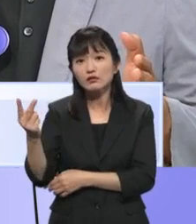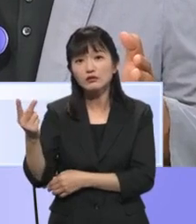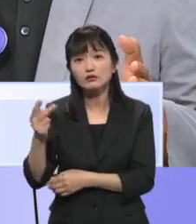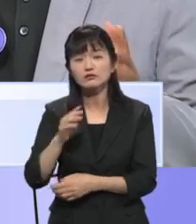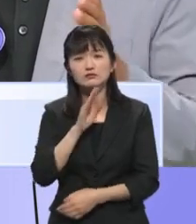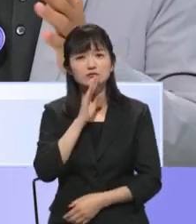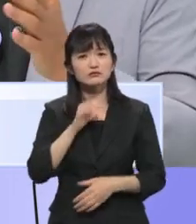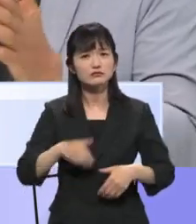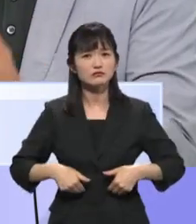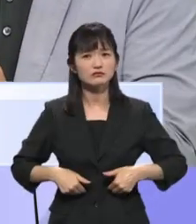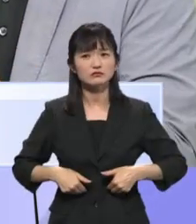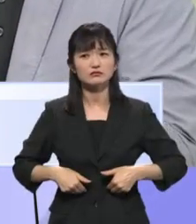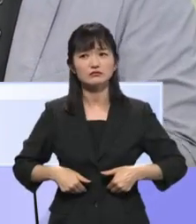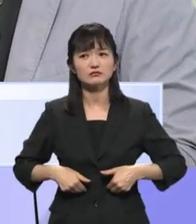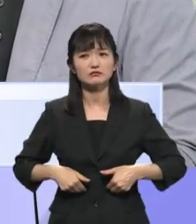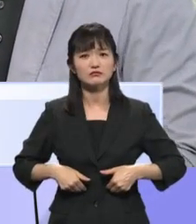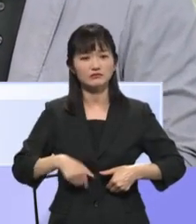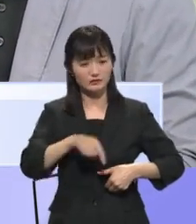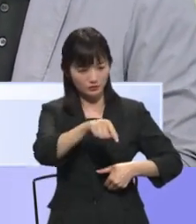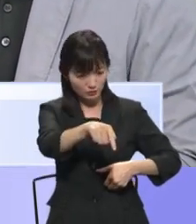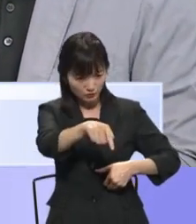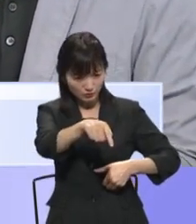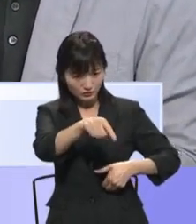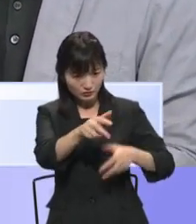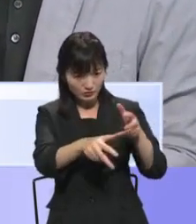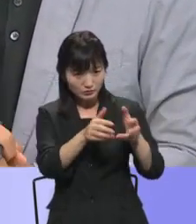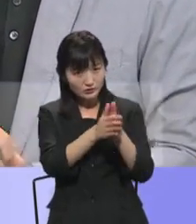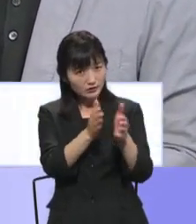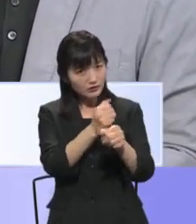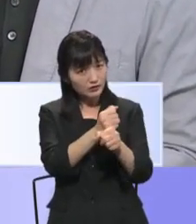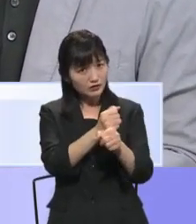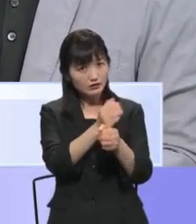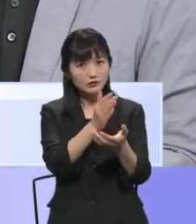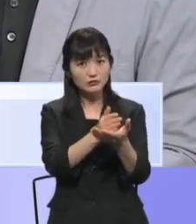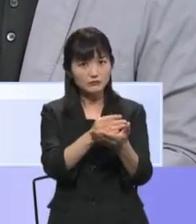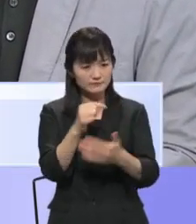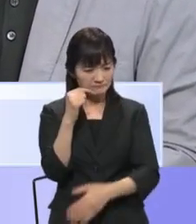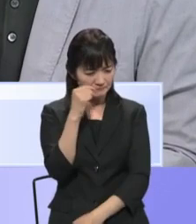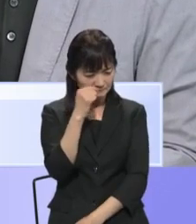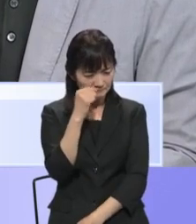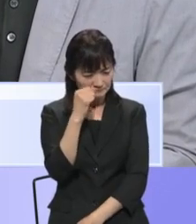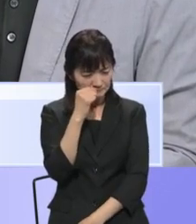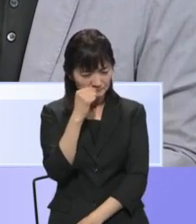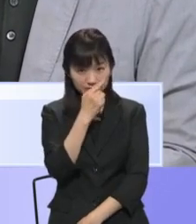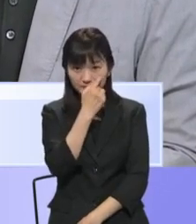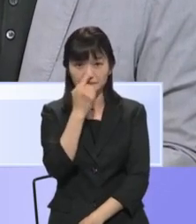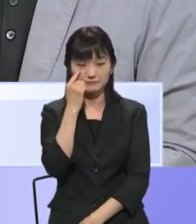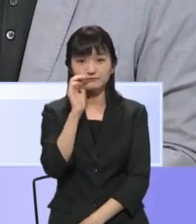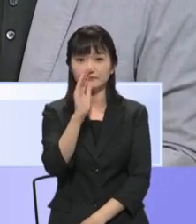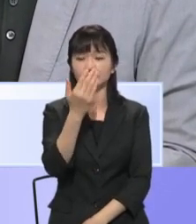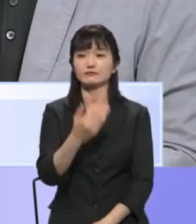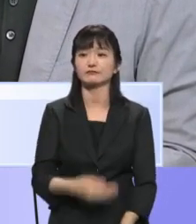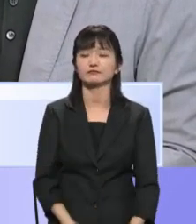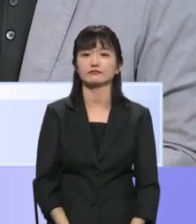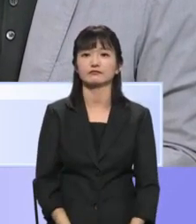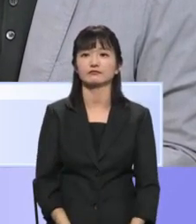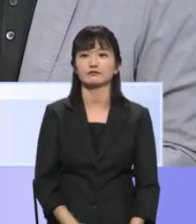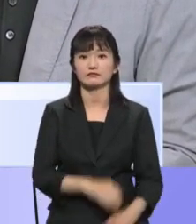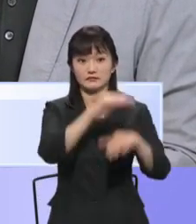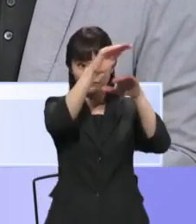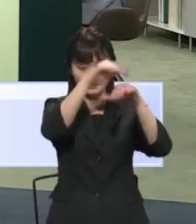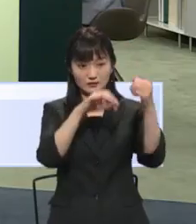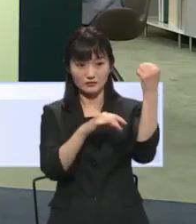정말 필요에 의해서 그것이 그쪽으로 갈 수밖에 없었느냐 이런 부분들을 좀 냉정하게 봐야 될 것 같고요 사안에 본질이 아니라